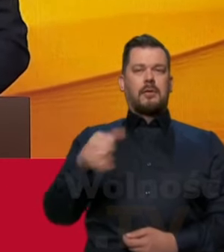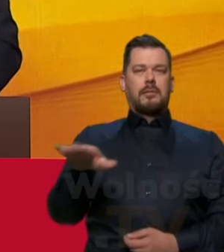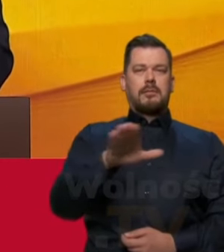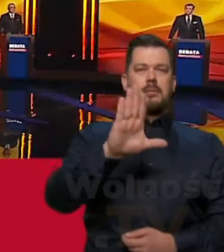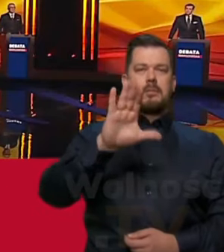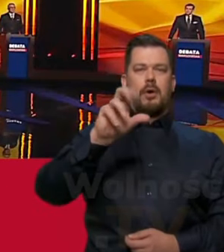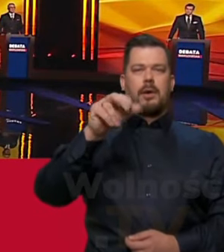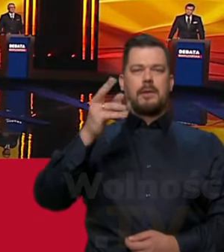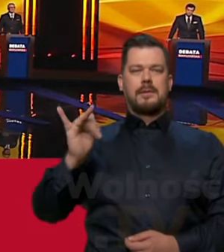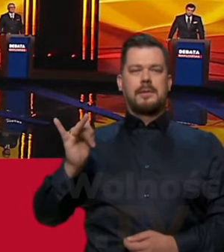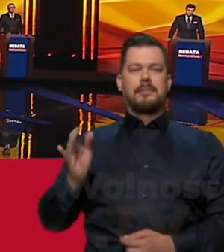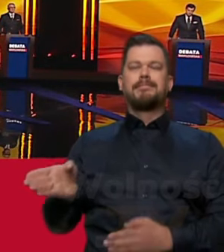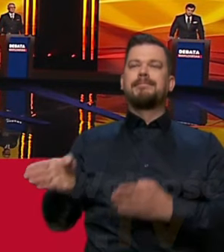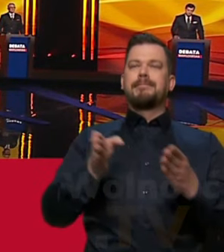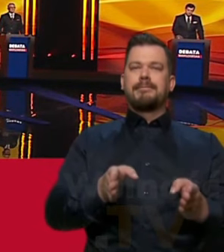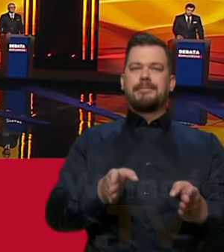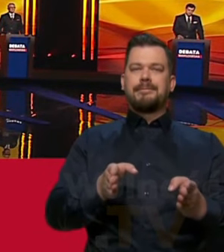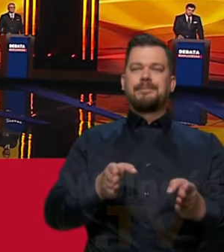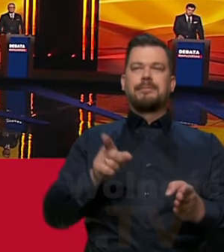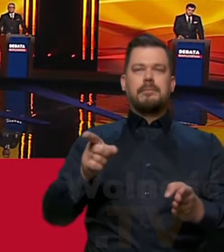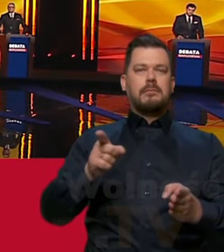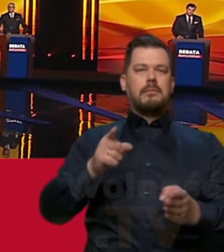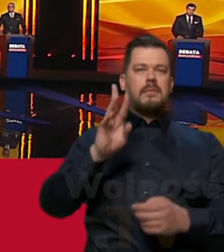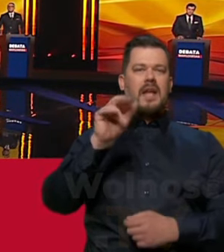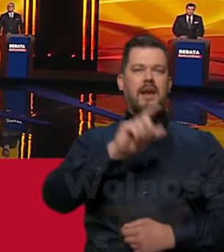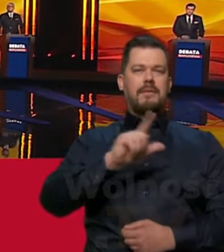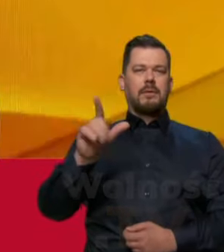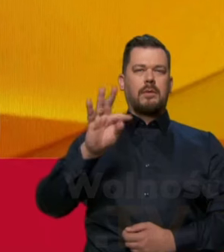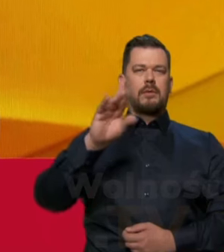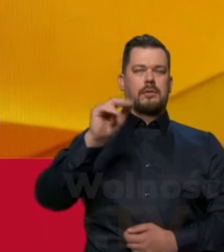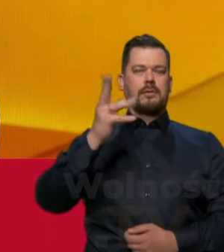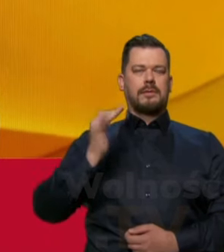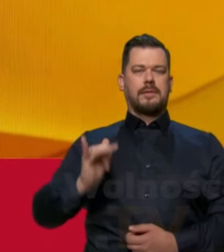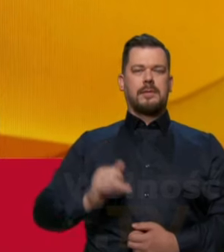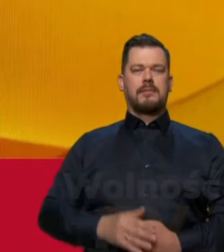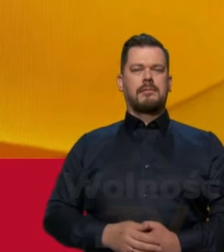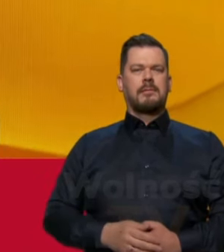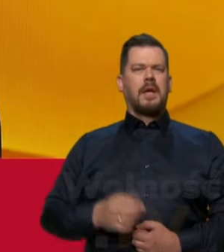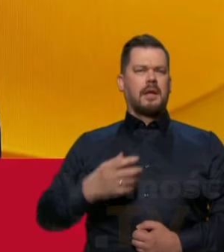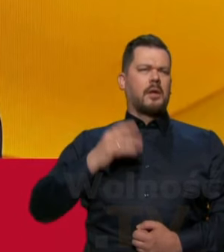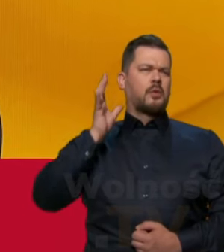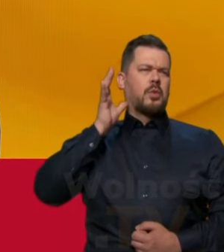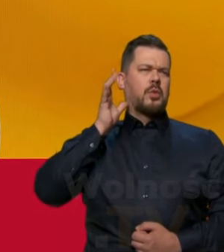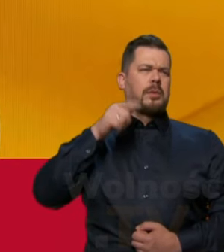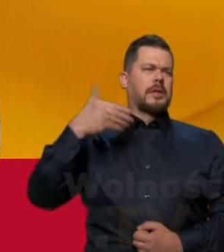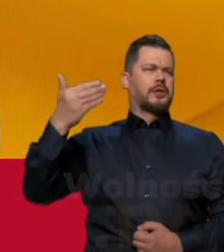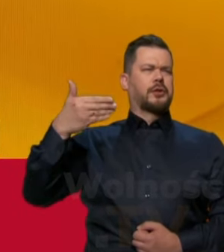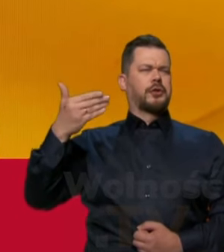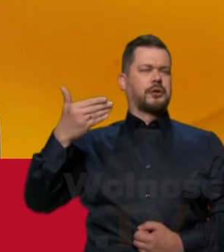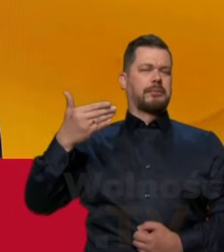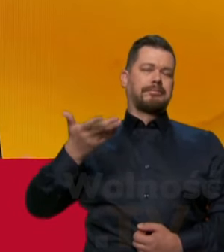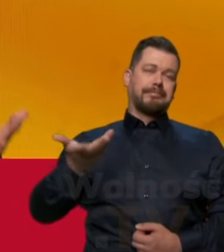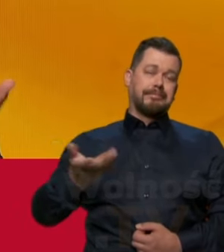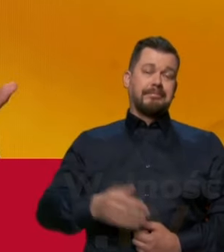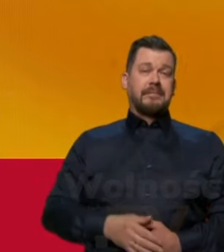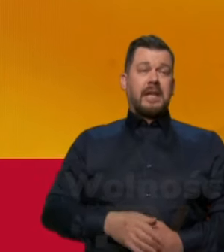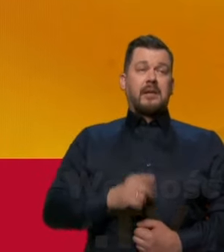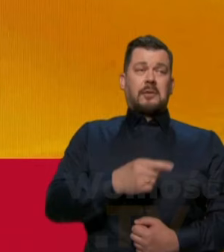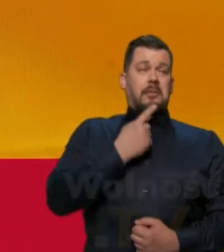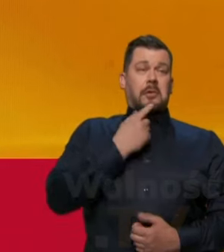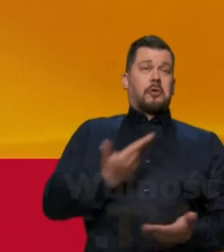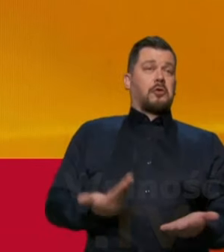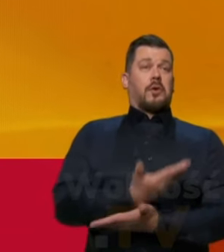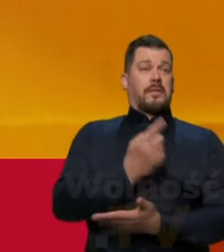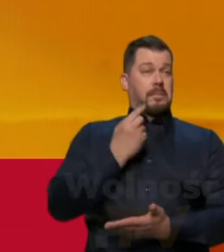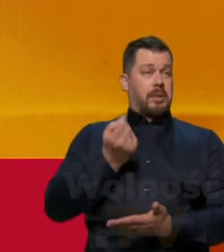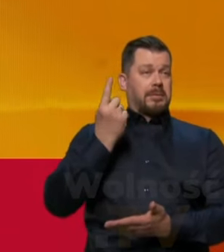na kolejny głos. Tym razem zabierze go Rafał Trzaskowski. Ja się wsłuchiwałem we wszystko to, co państwo mówiliście. Rzadko się pojawiały nowe